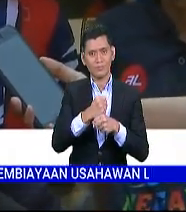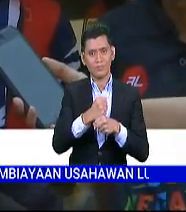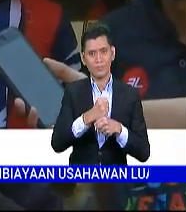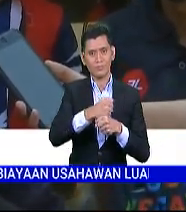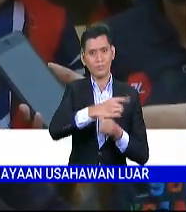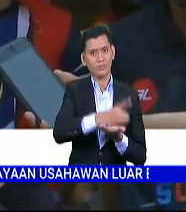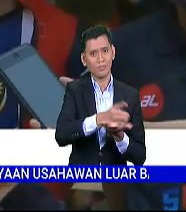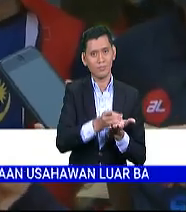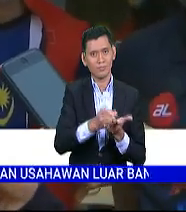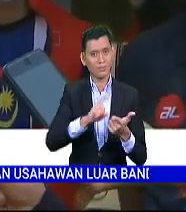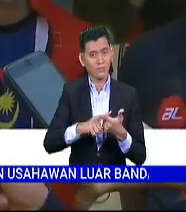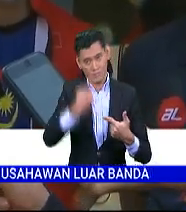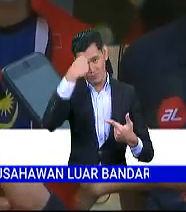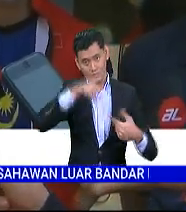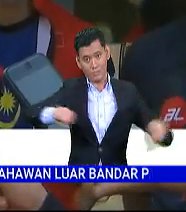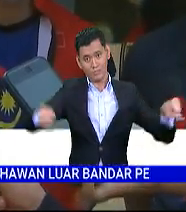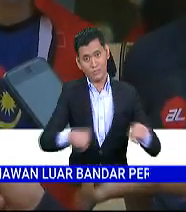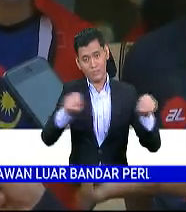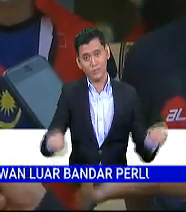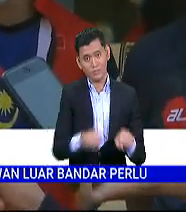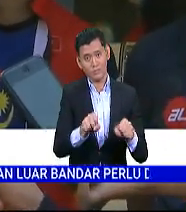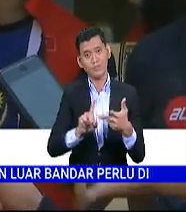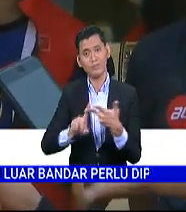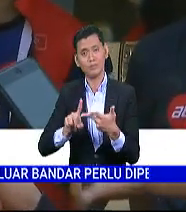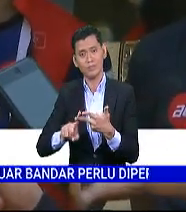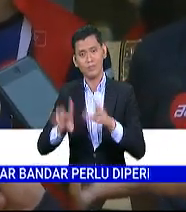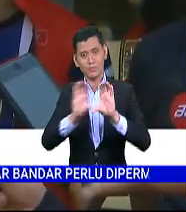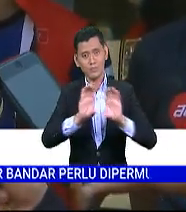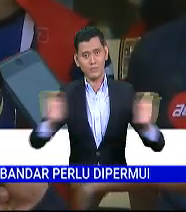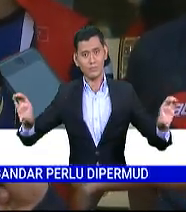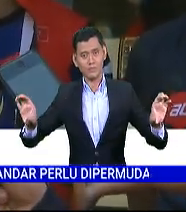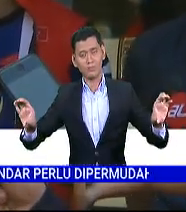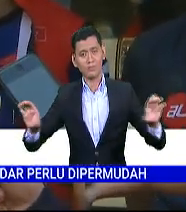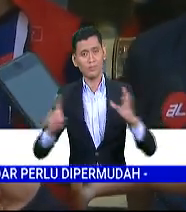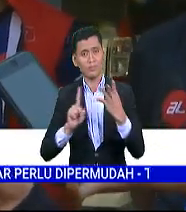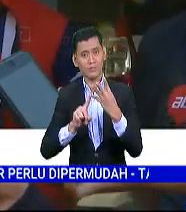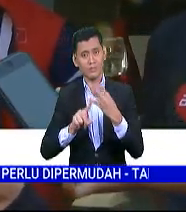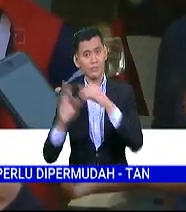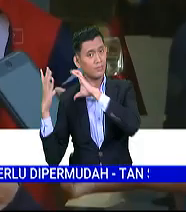dapur, untuk memasak, tilam untuk ditidur, bantal,